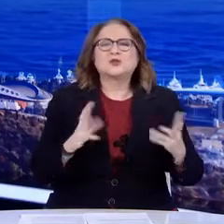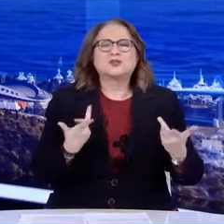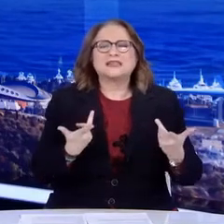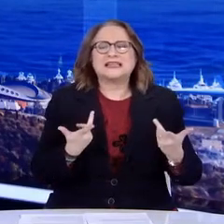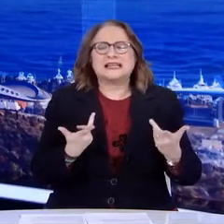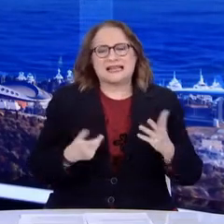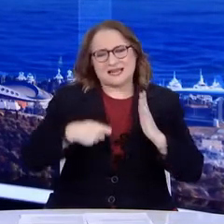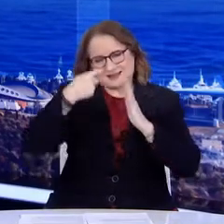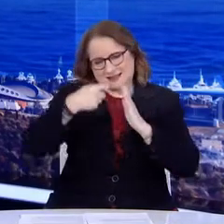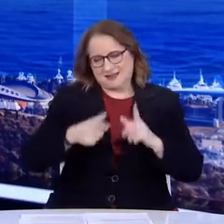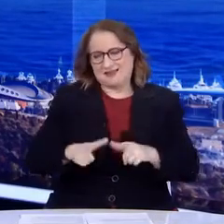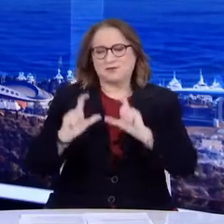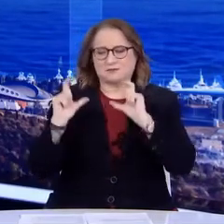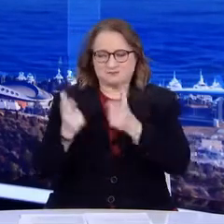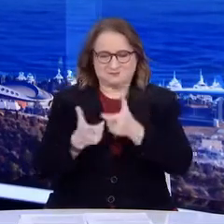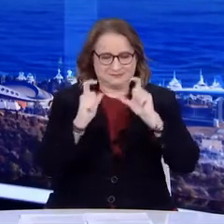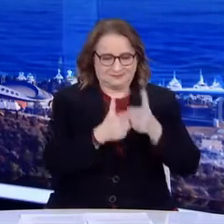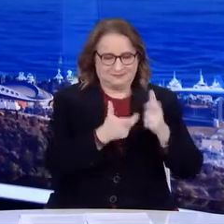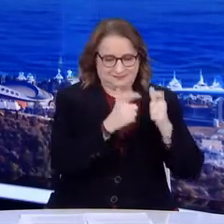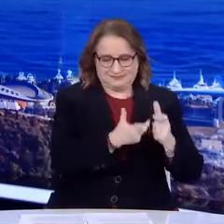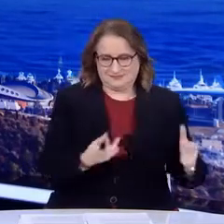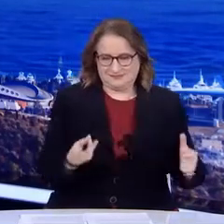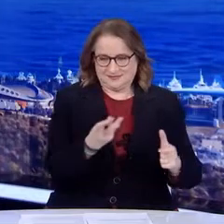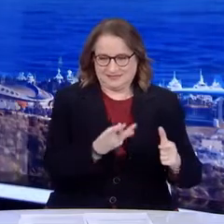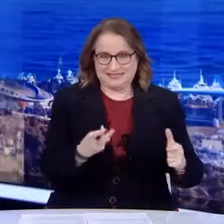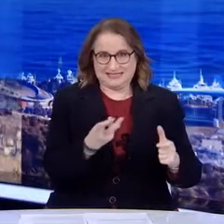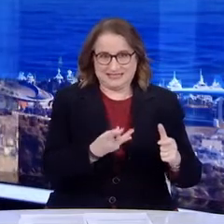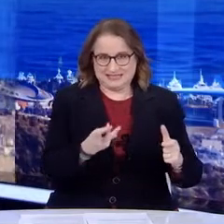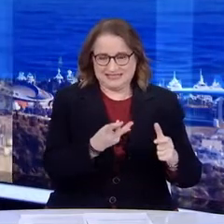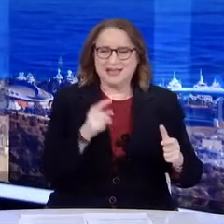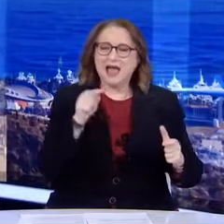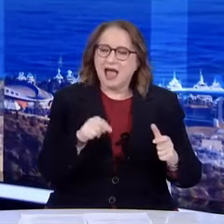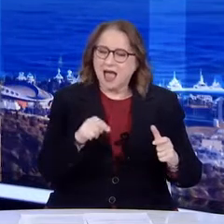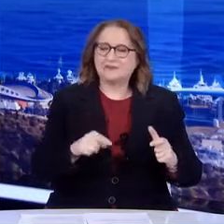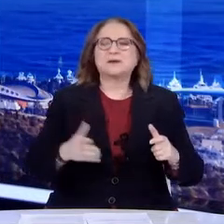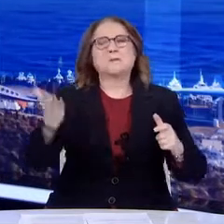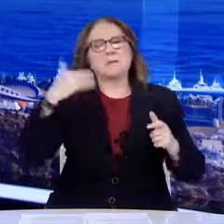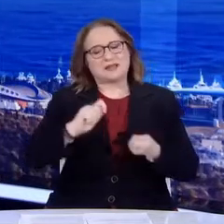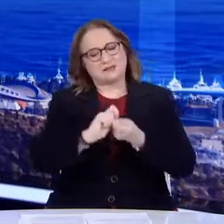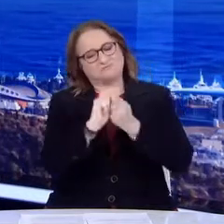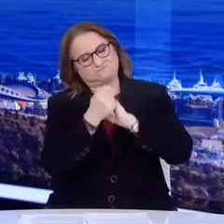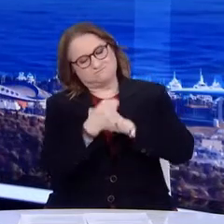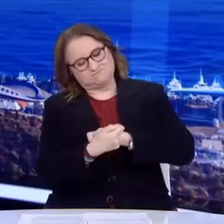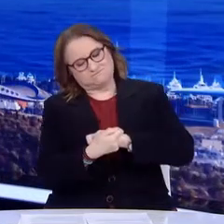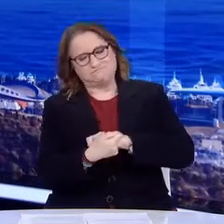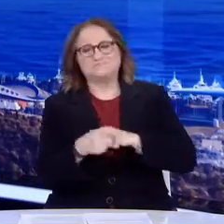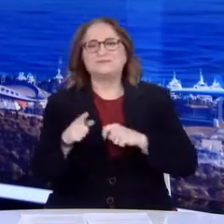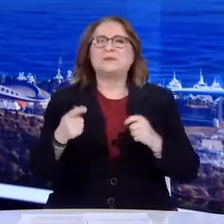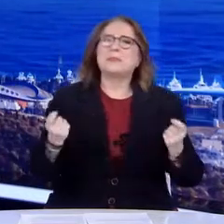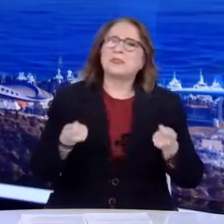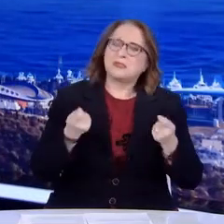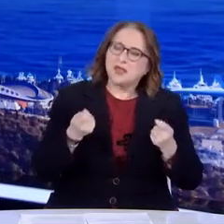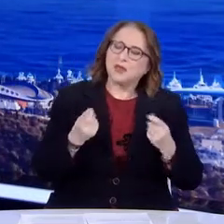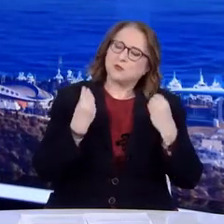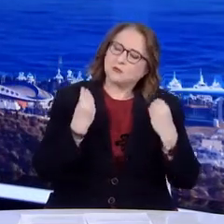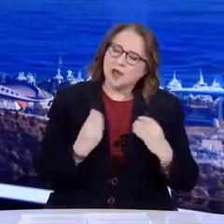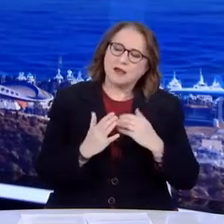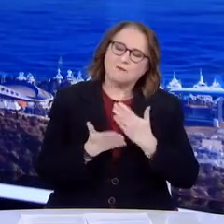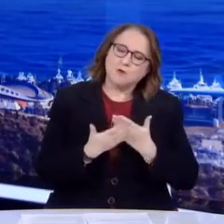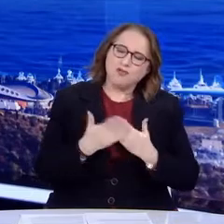αλλάξουν την αντίληψη της κοινωνίας για τους εγκληματίες. Τα Κακά Παιδιά είναι ο τίτλος του διασκεδαστικού animation που προβάλλεται στους ελληνικούς